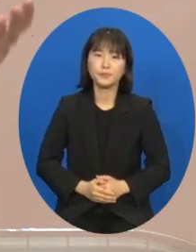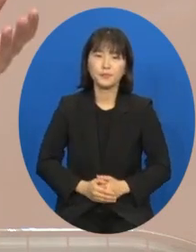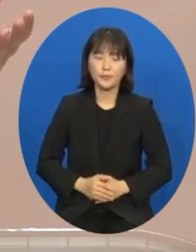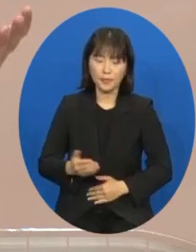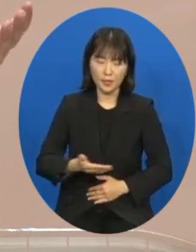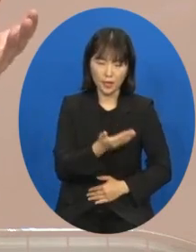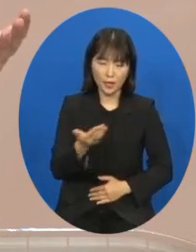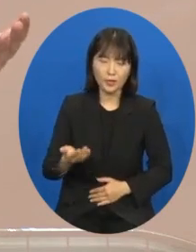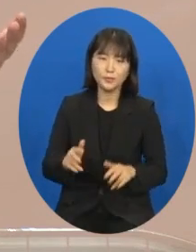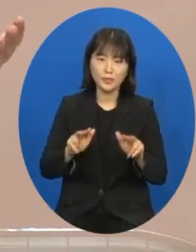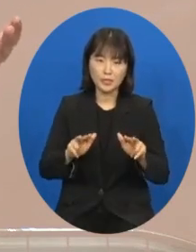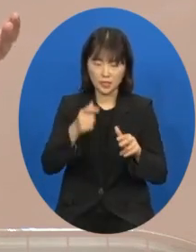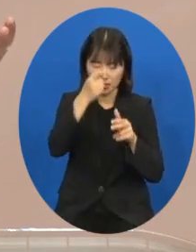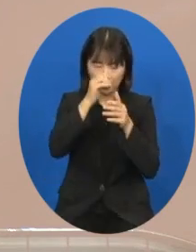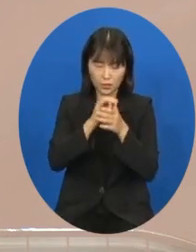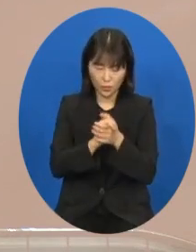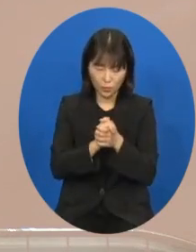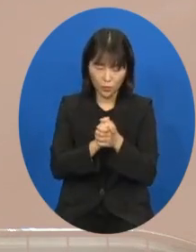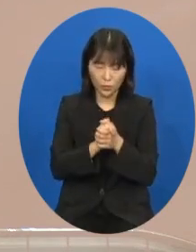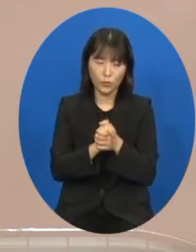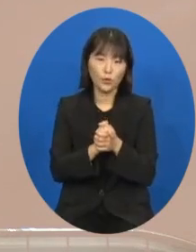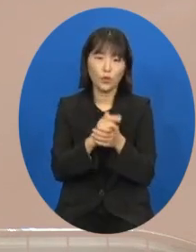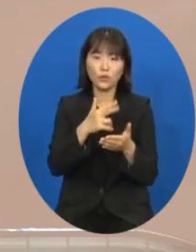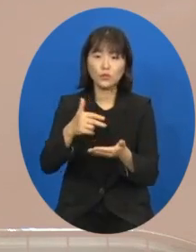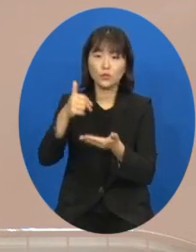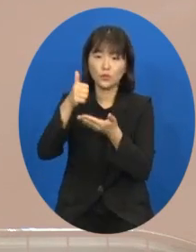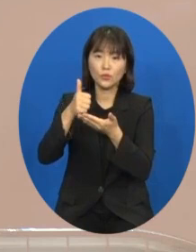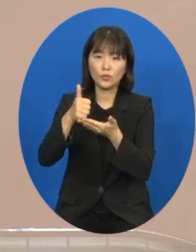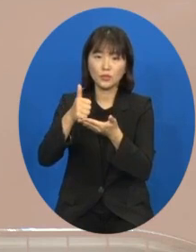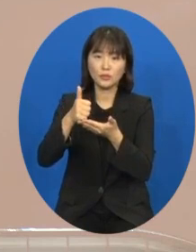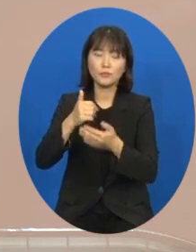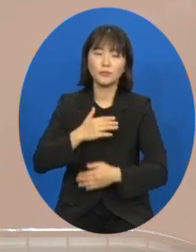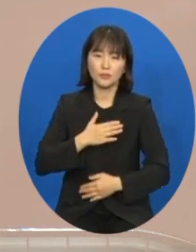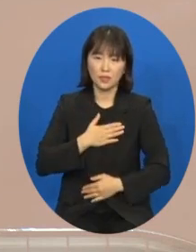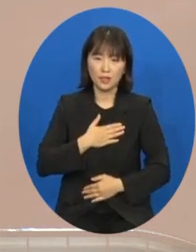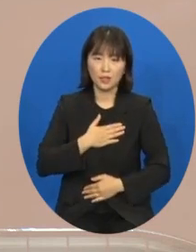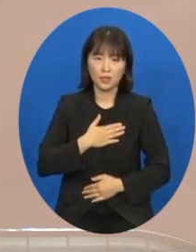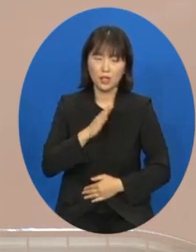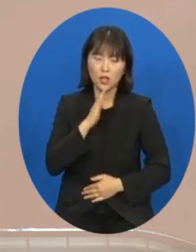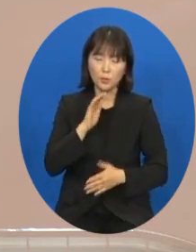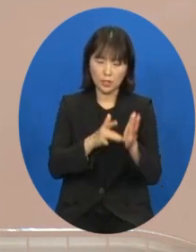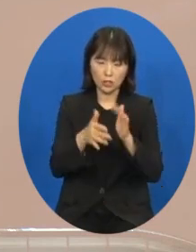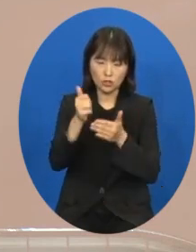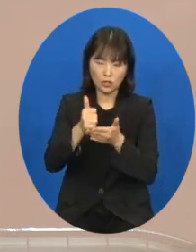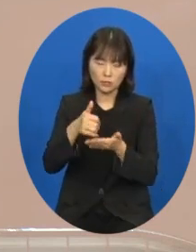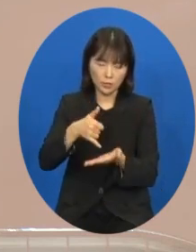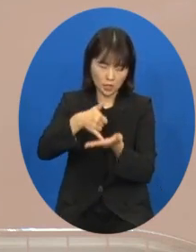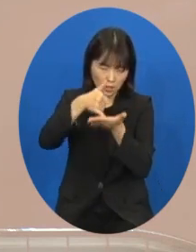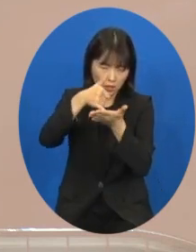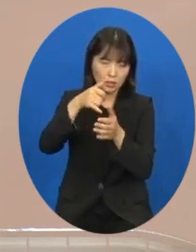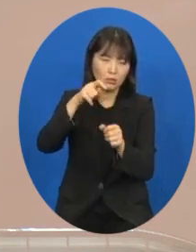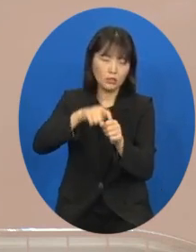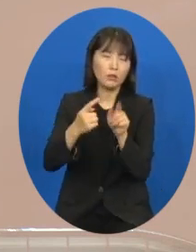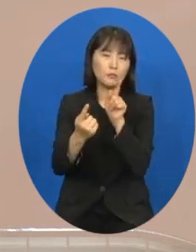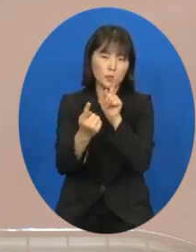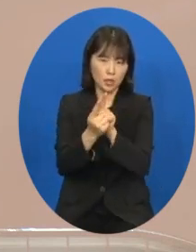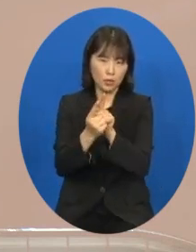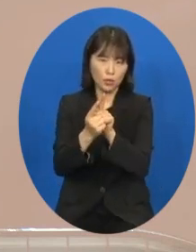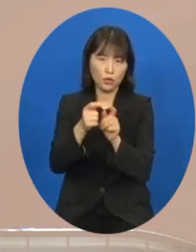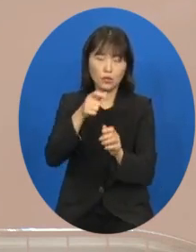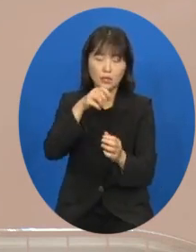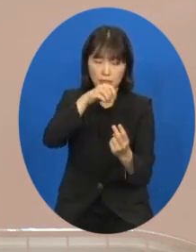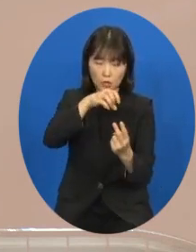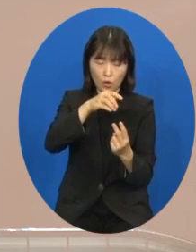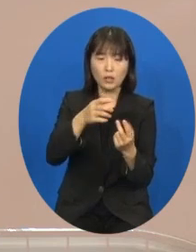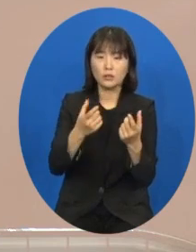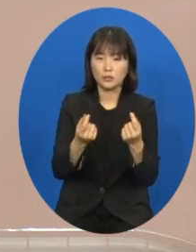여러분 이제 기도하실 텐데, 주님 제가 정말 예수님을 인격적으로 정말 만나고 세례